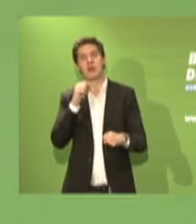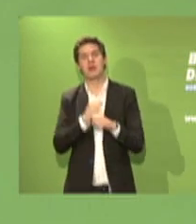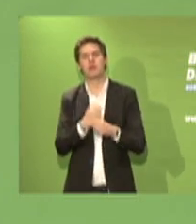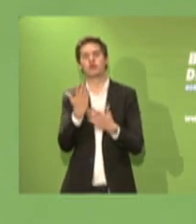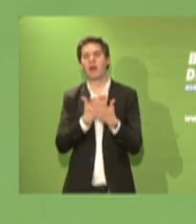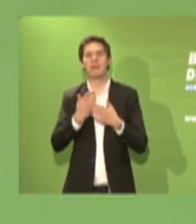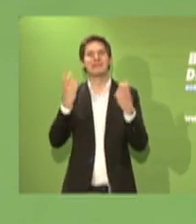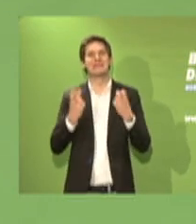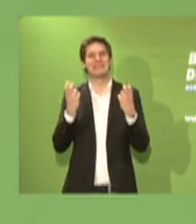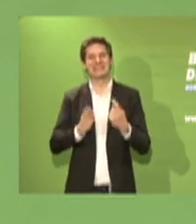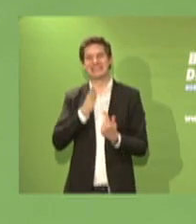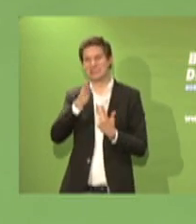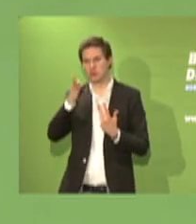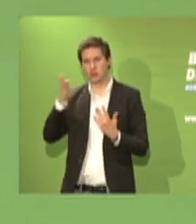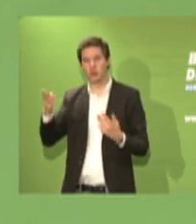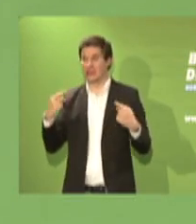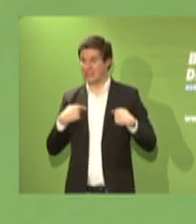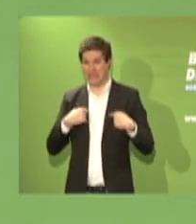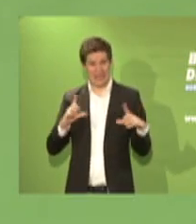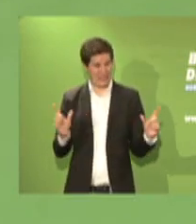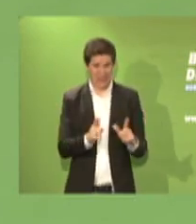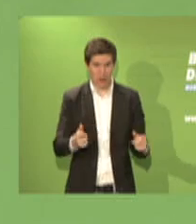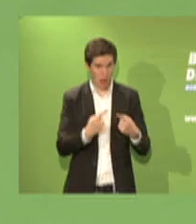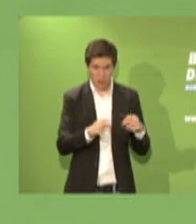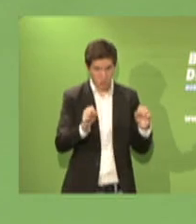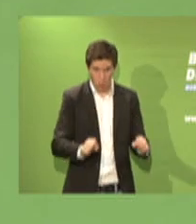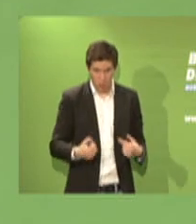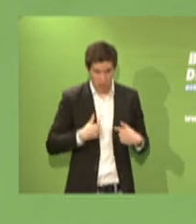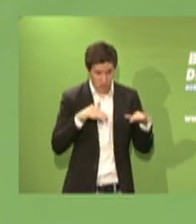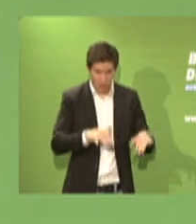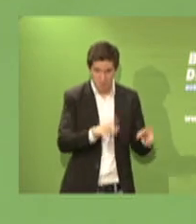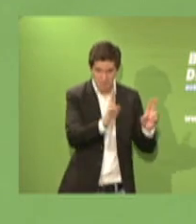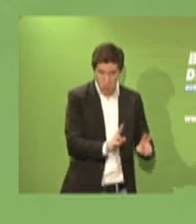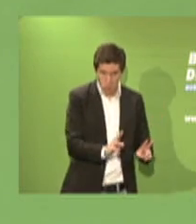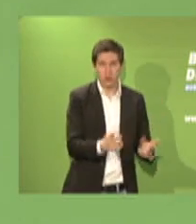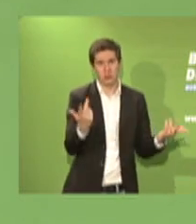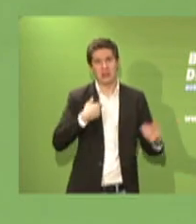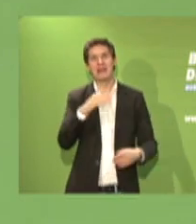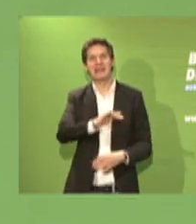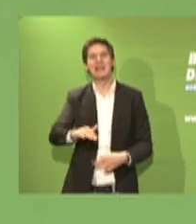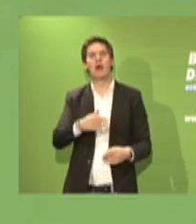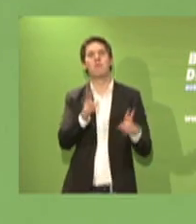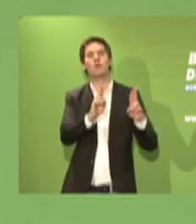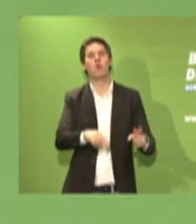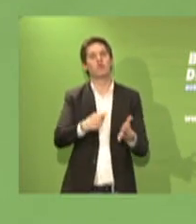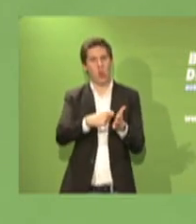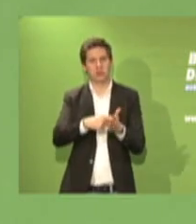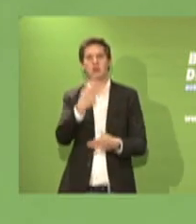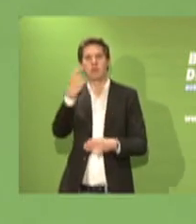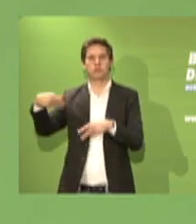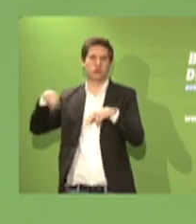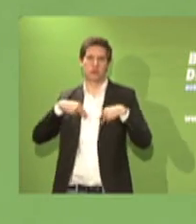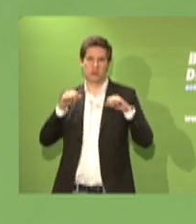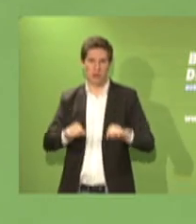Sitzungen, sofern keine andere Möglichkeit zur Betreuung angeboten wird, die Kosten für Kinderbetreuung erstattet bekommen.